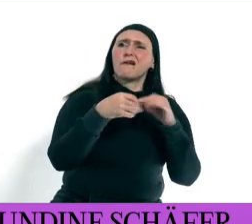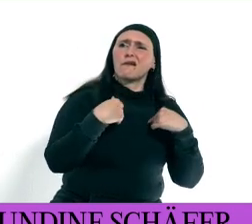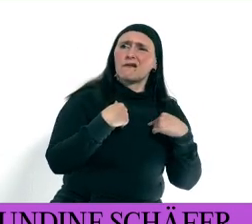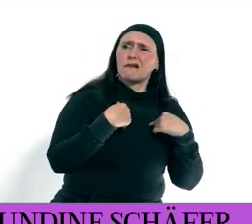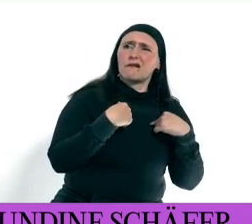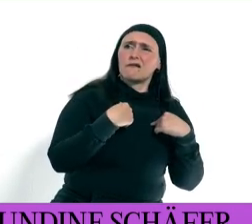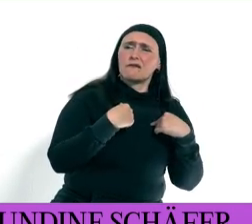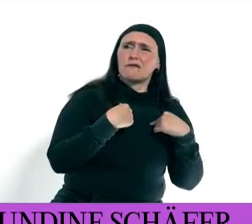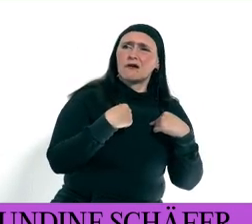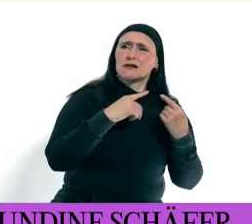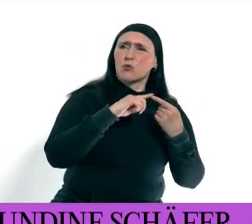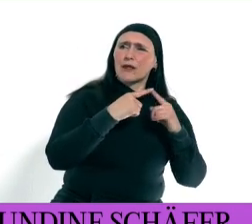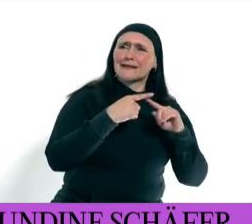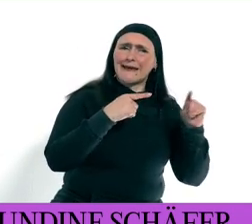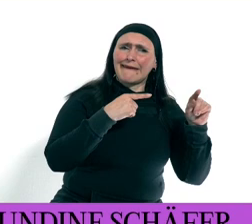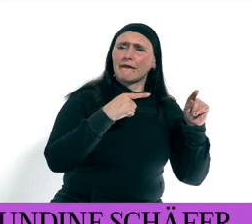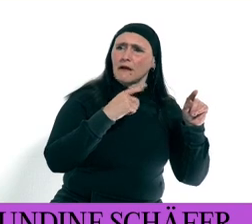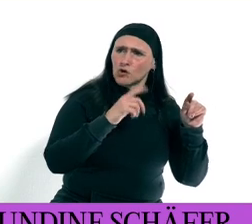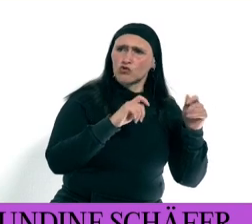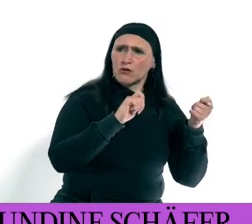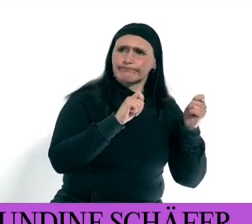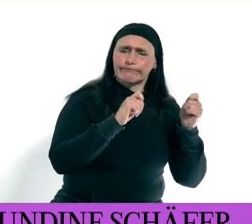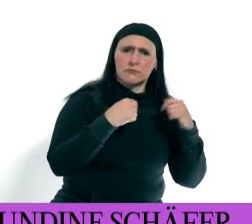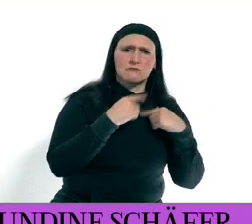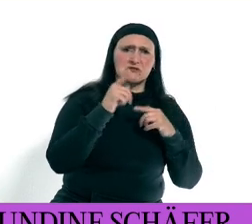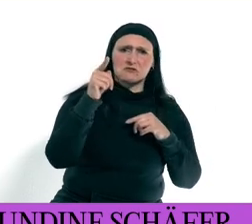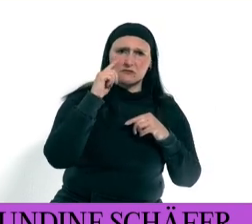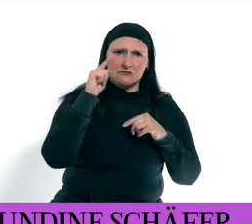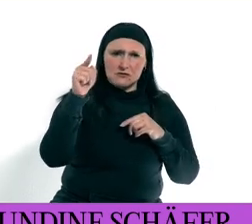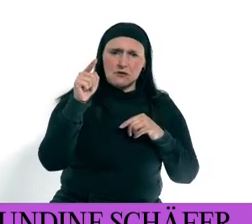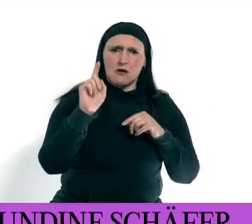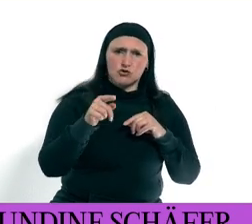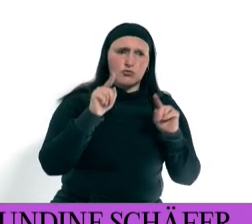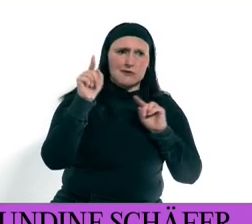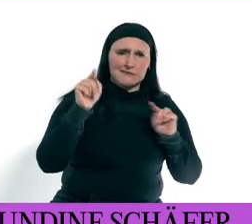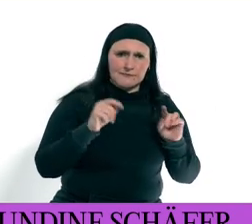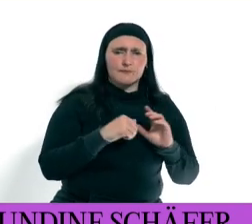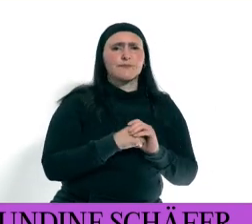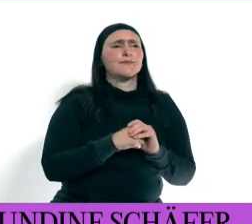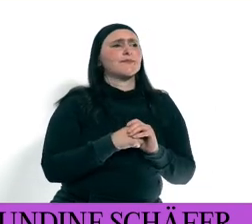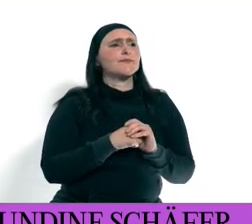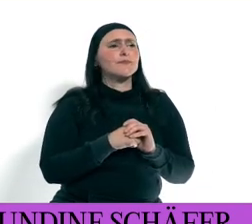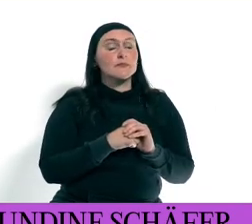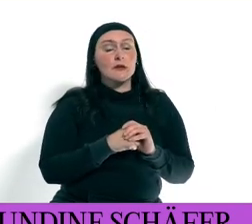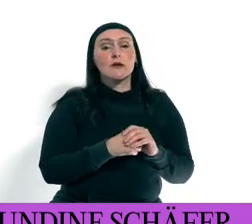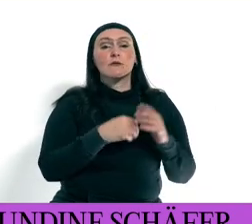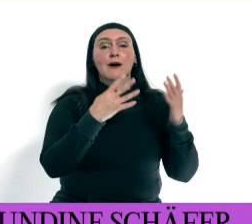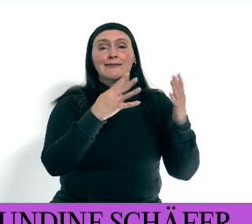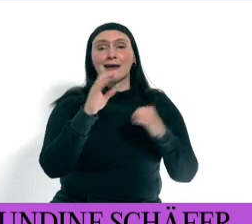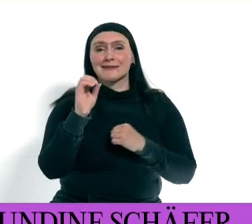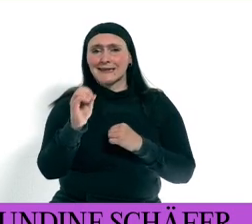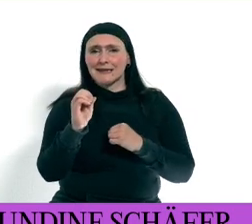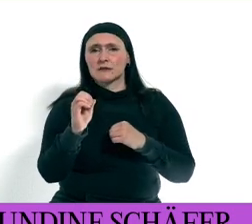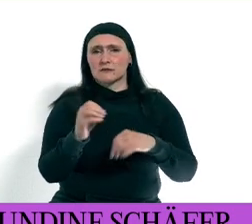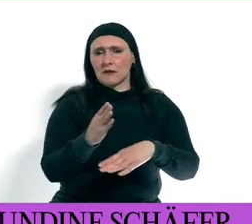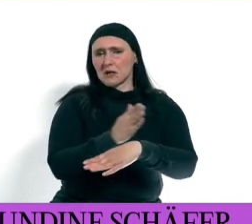Hier, dort, wie hier. Und entsprechend ändert sich auch unsere Arbeit.